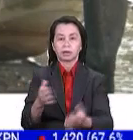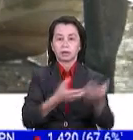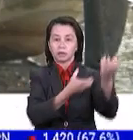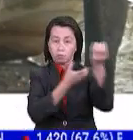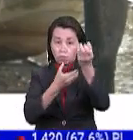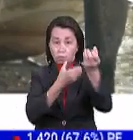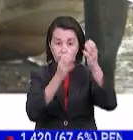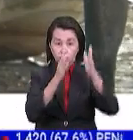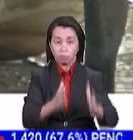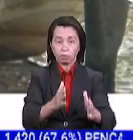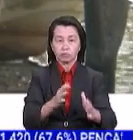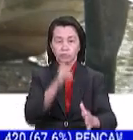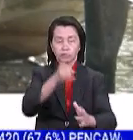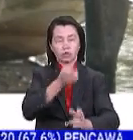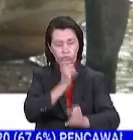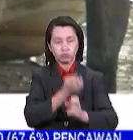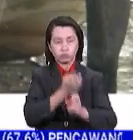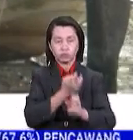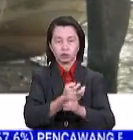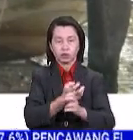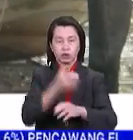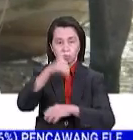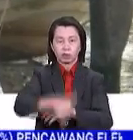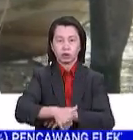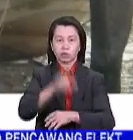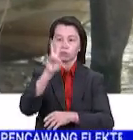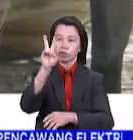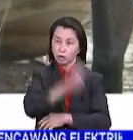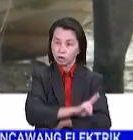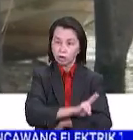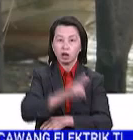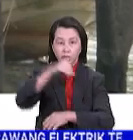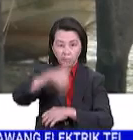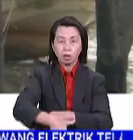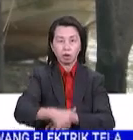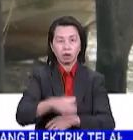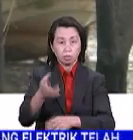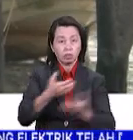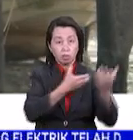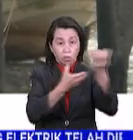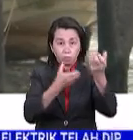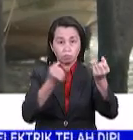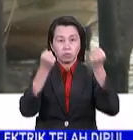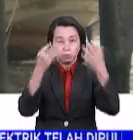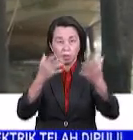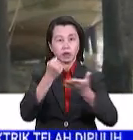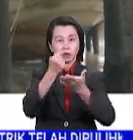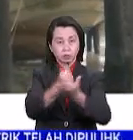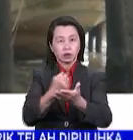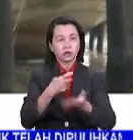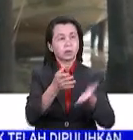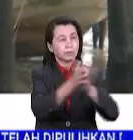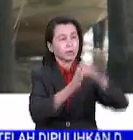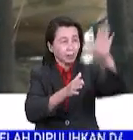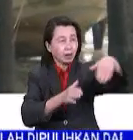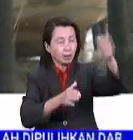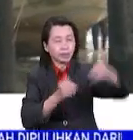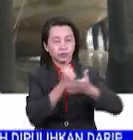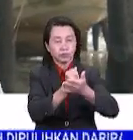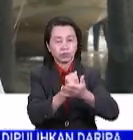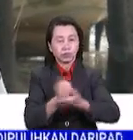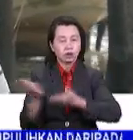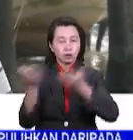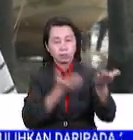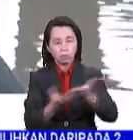bomba. Pihak bomba memang susah. Malam tadi, dua hari malam ini, semua dia yang tolong banyak. Dia orang yang kita minta tolong, bawa SMS